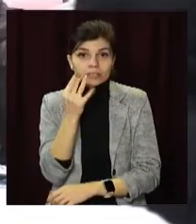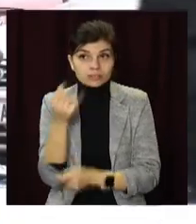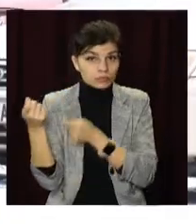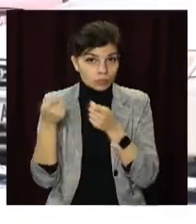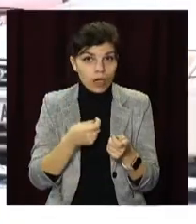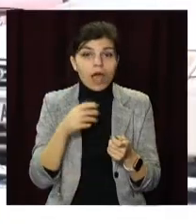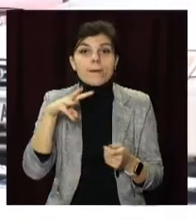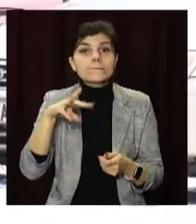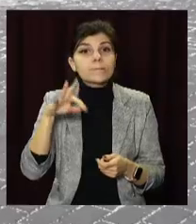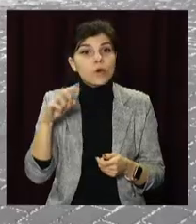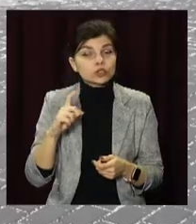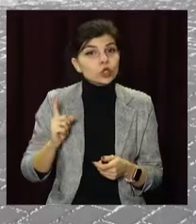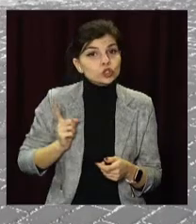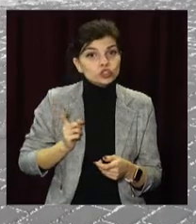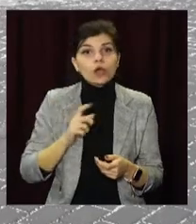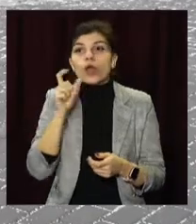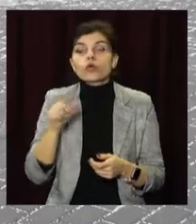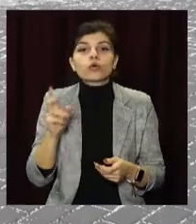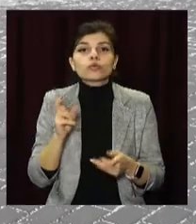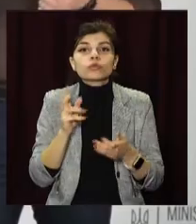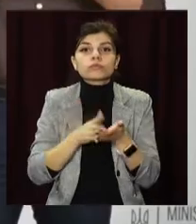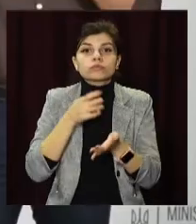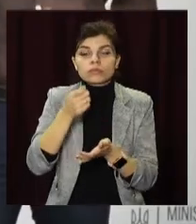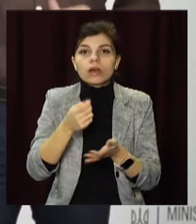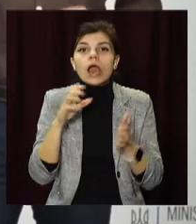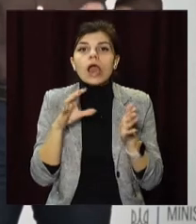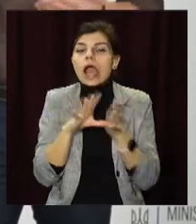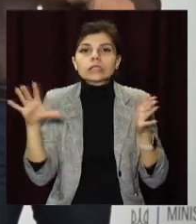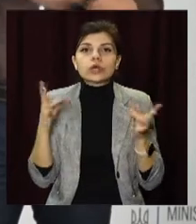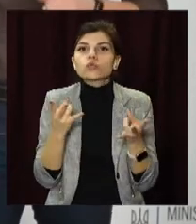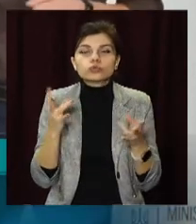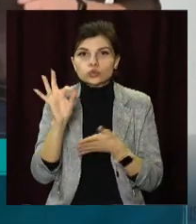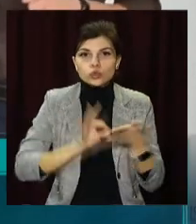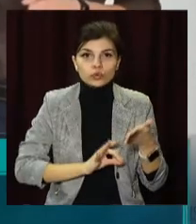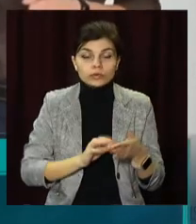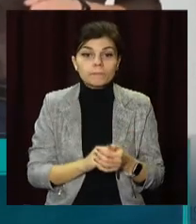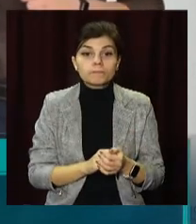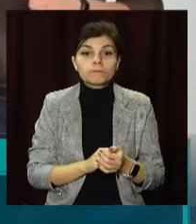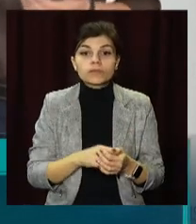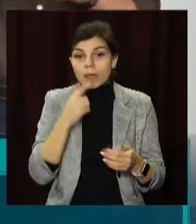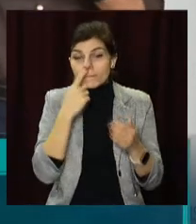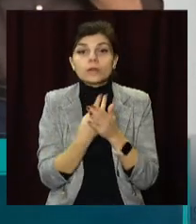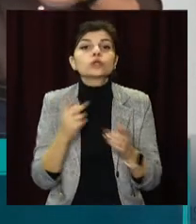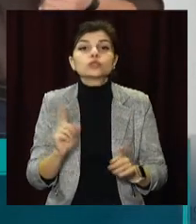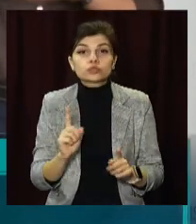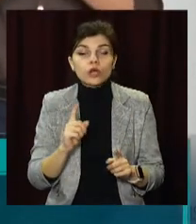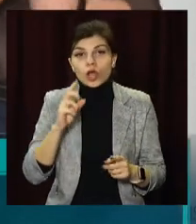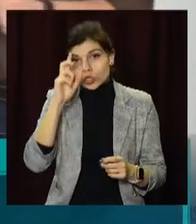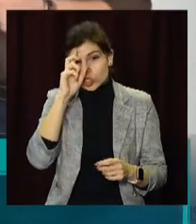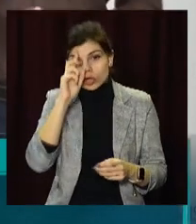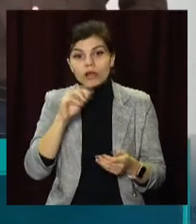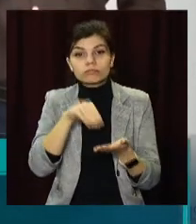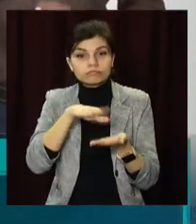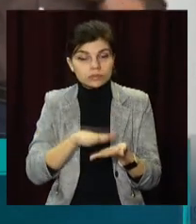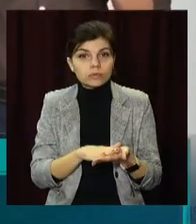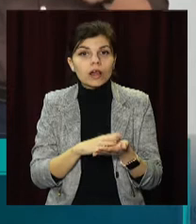заявки на екстрену реєстрацію препаратів. Передбачається, що Державна реєстрація для екстреного медичного